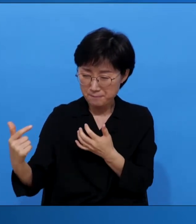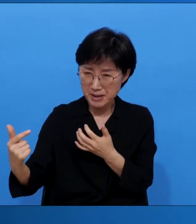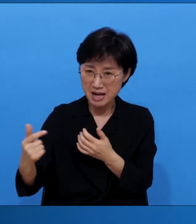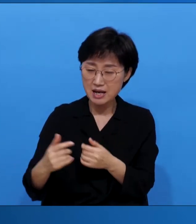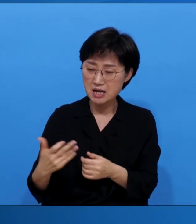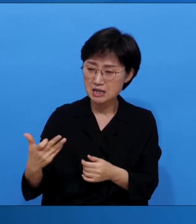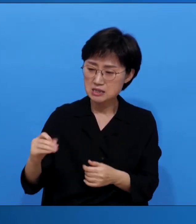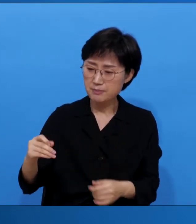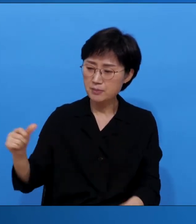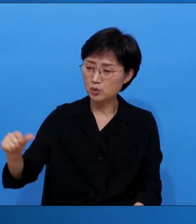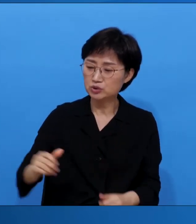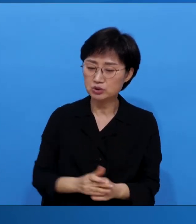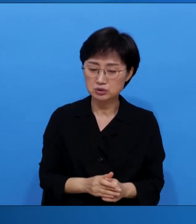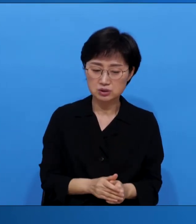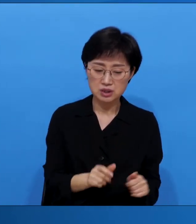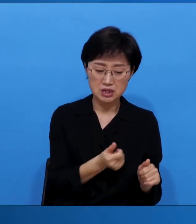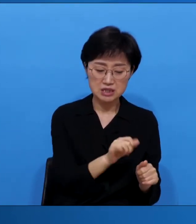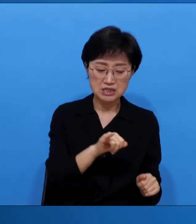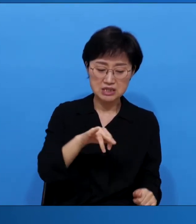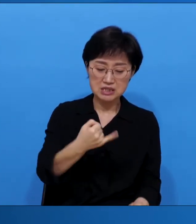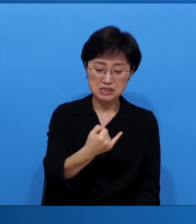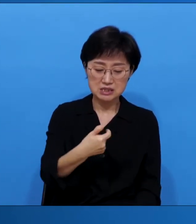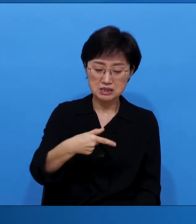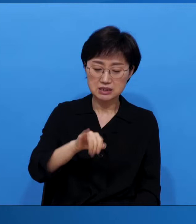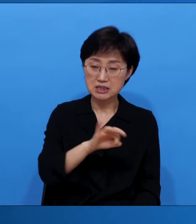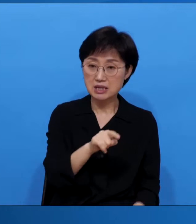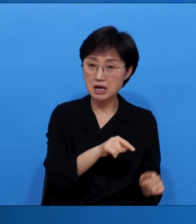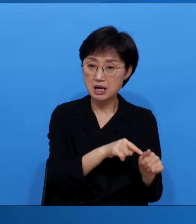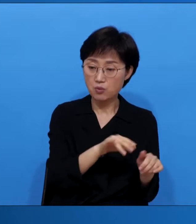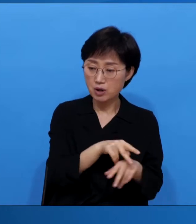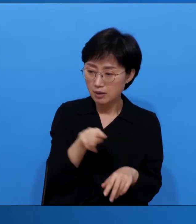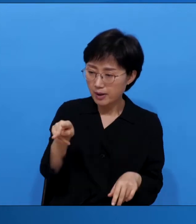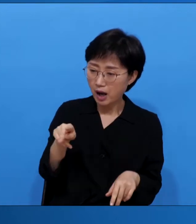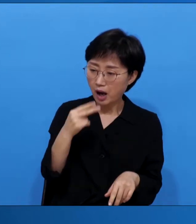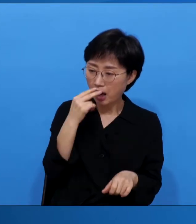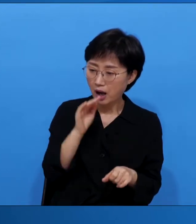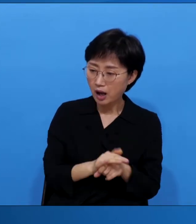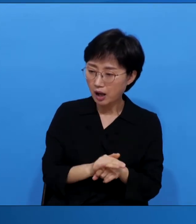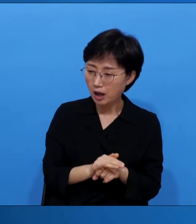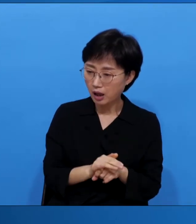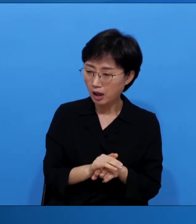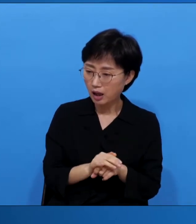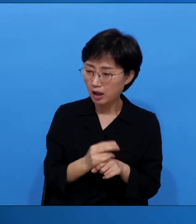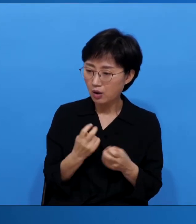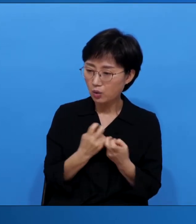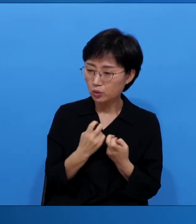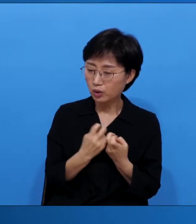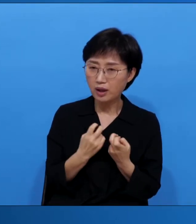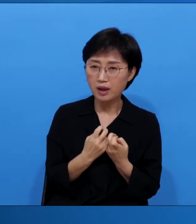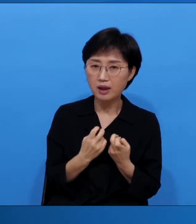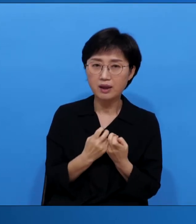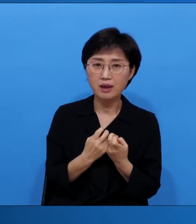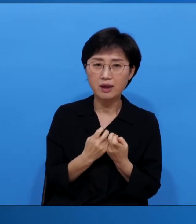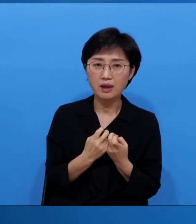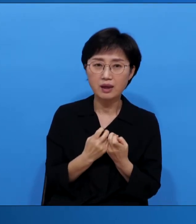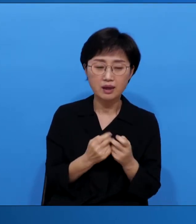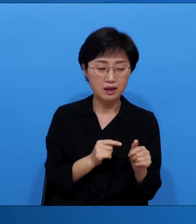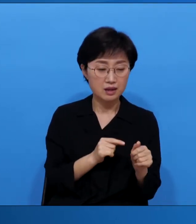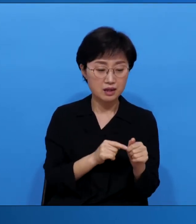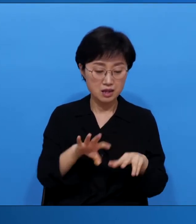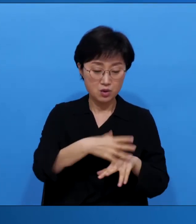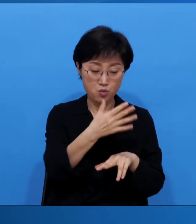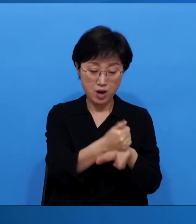이 히스기야 왕이 기가 차겠죠. And King Hezekiah, of course, was startled by this. 성경에 보면 히스기야